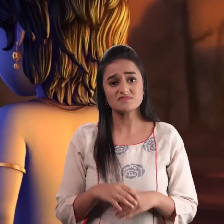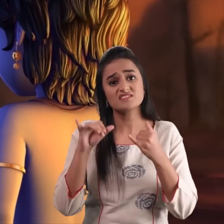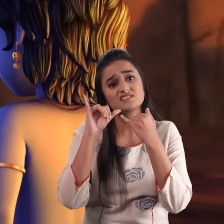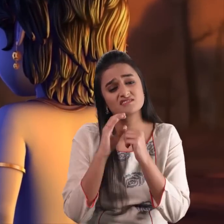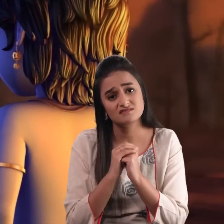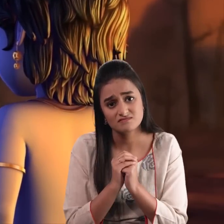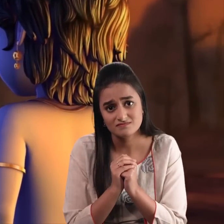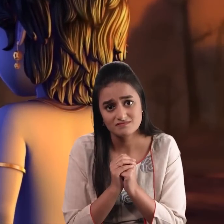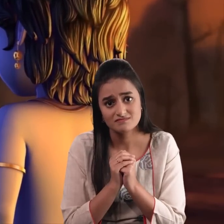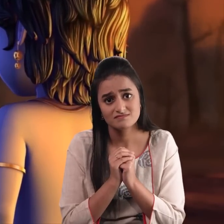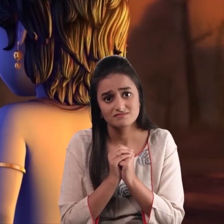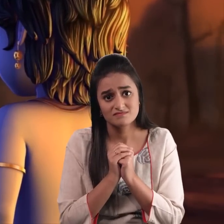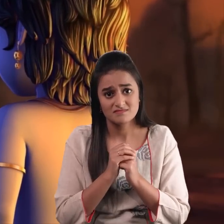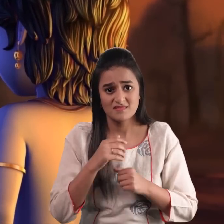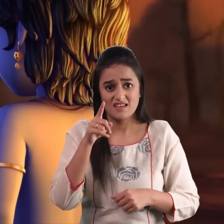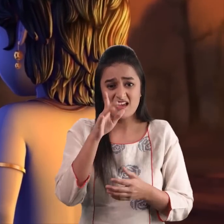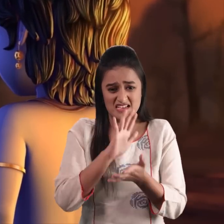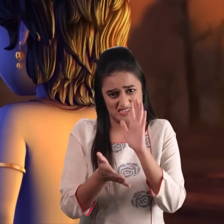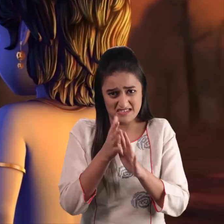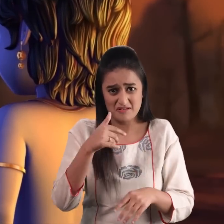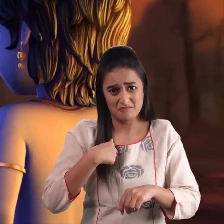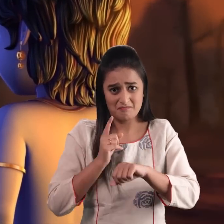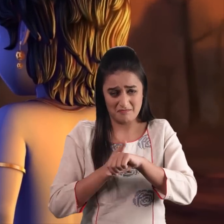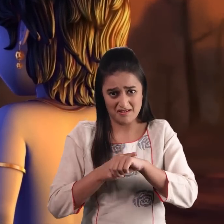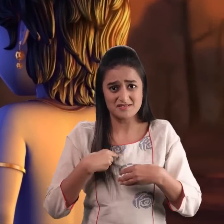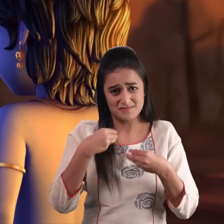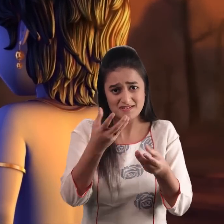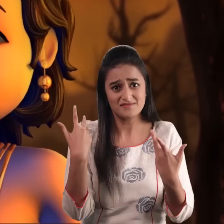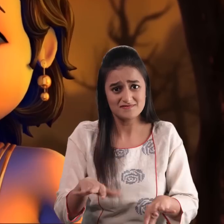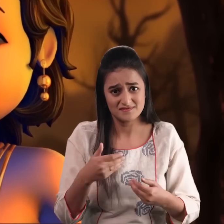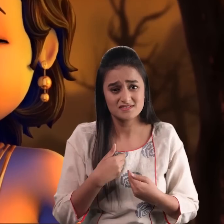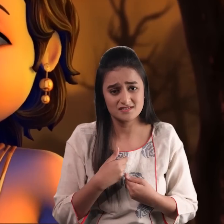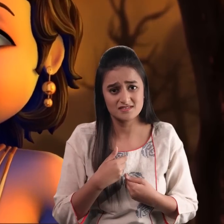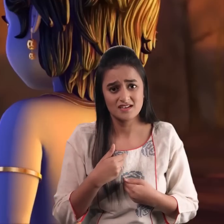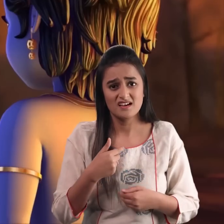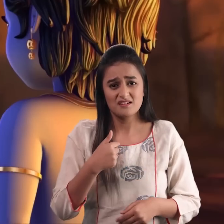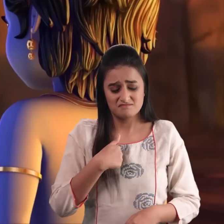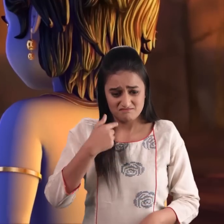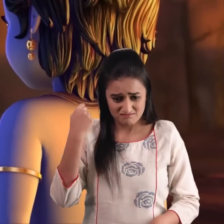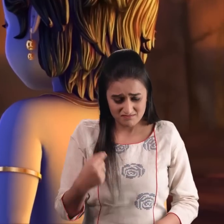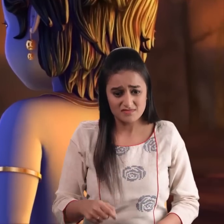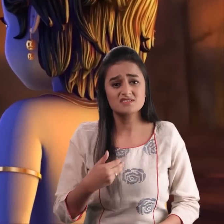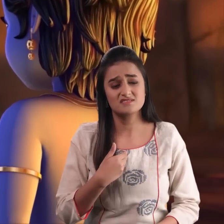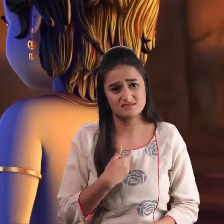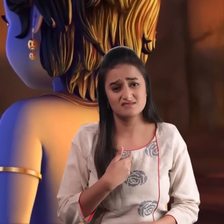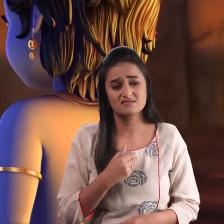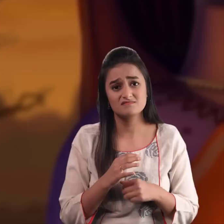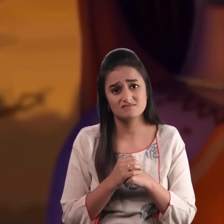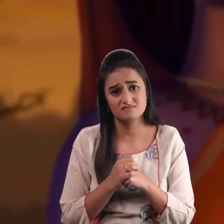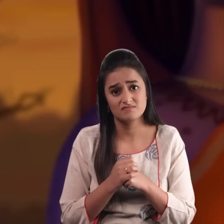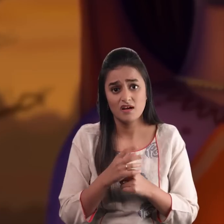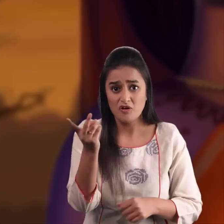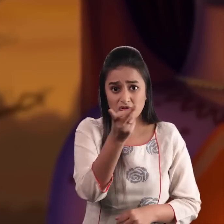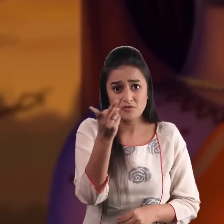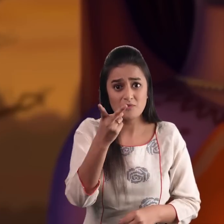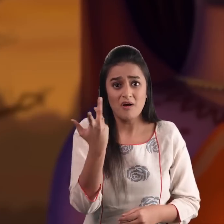हे कृष्णा, हमने तुम्हारी शरारतों के लिए तुम्हें दंड दिया था, हमसे भूल हो गई।